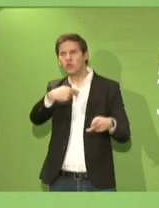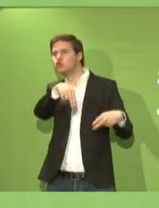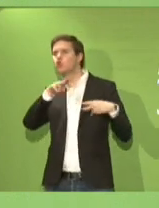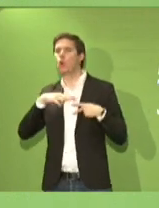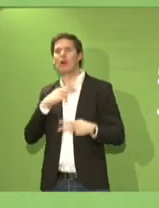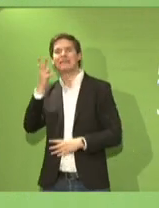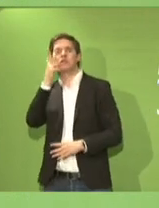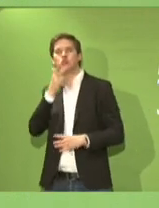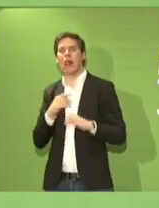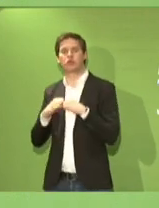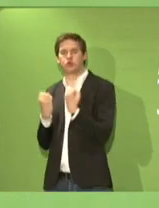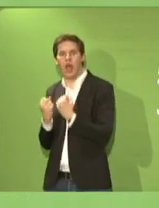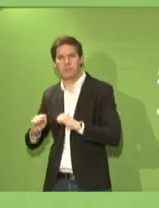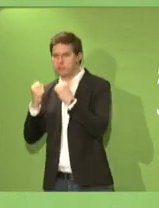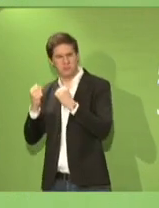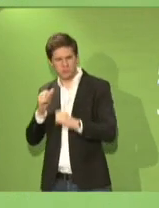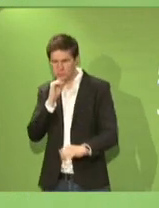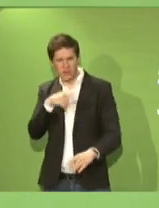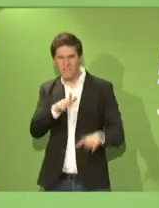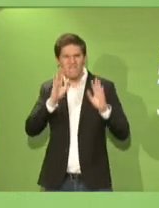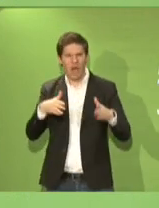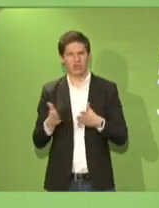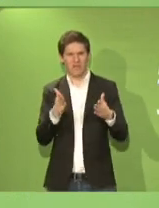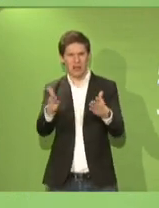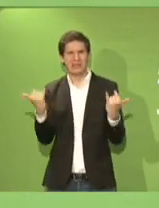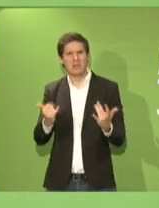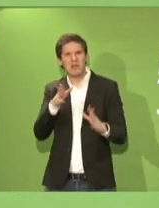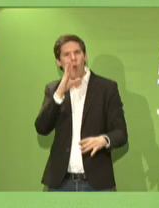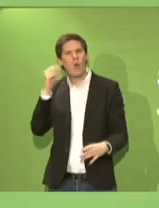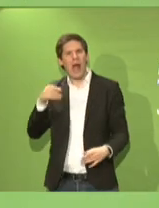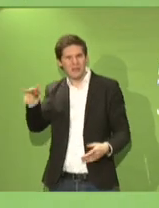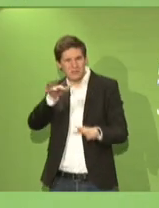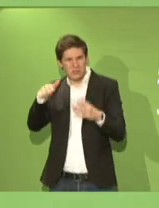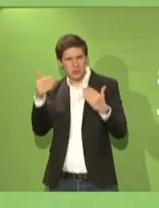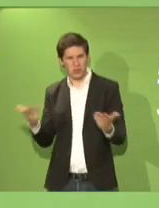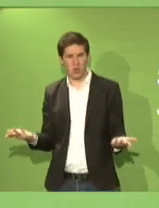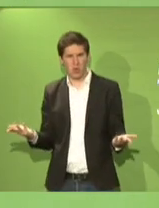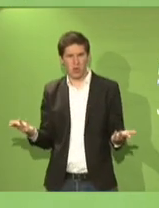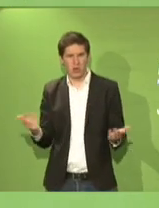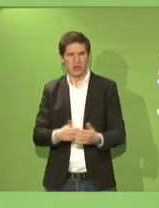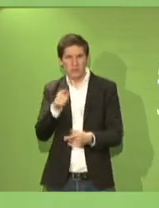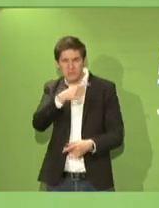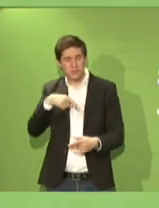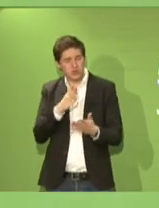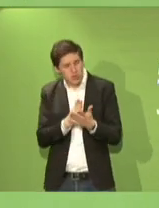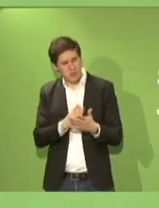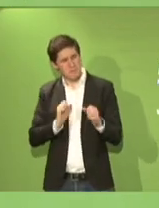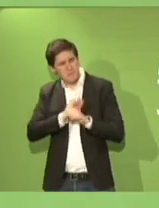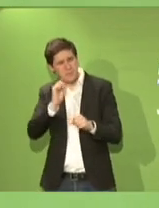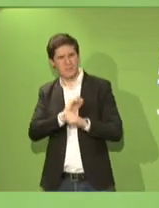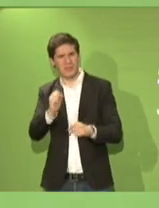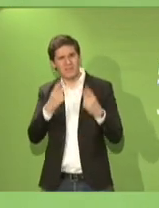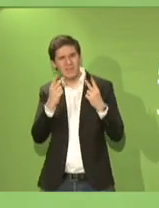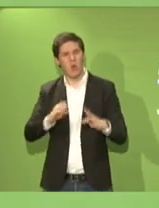falsche Ansatz. Das erleben wir doch gerade bei der Ukraine-Krise, wo wir so sehr dafür werben, dass Europa mit einer